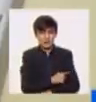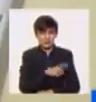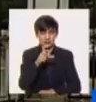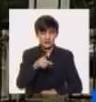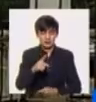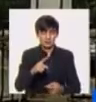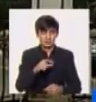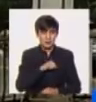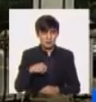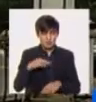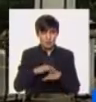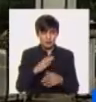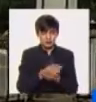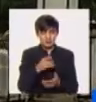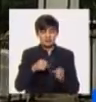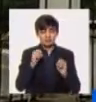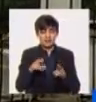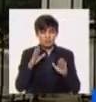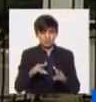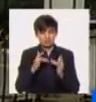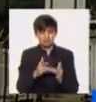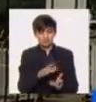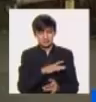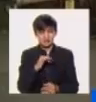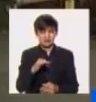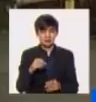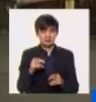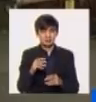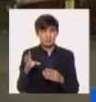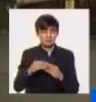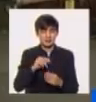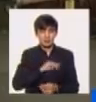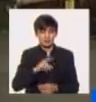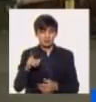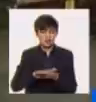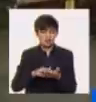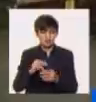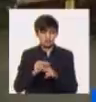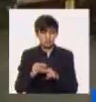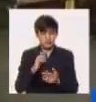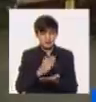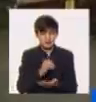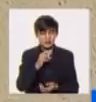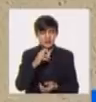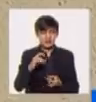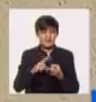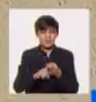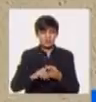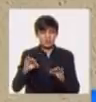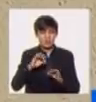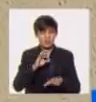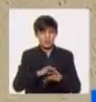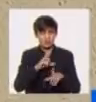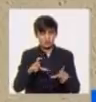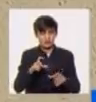Қазір дәрігерге жұқпалы аурулар ауруханасында жұмыс істейтін әріптестері ем жүргізуде. Айта кету керек, бүгін елімізде коронавирус індетін жұқтырып алған